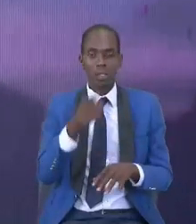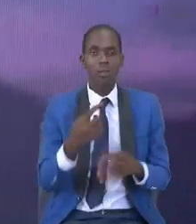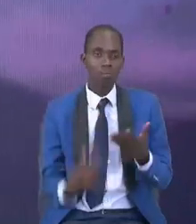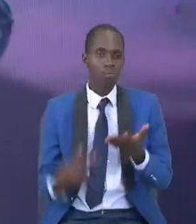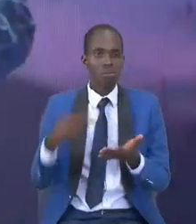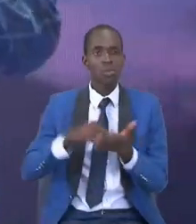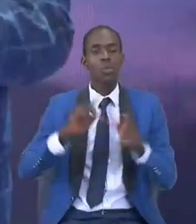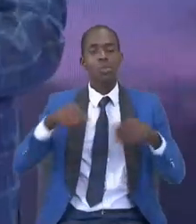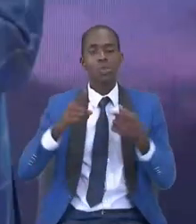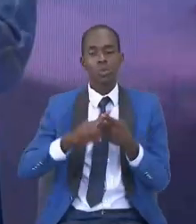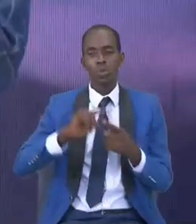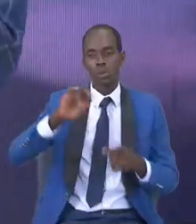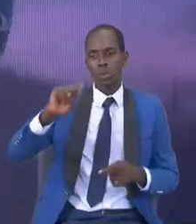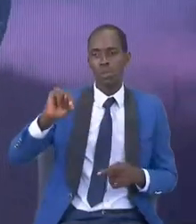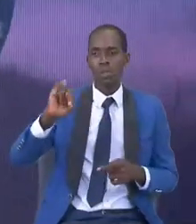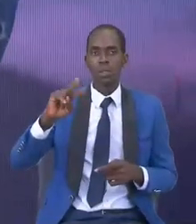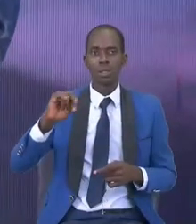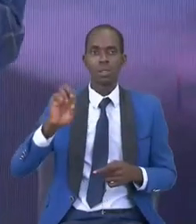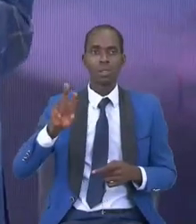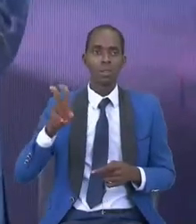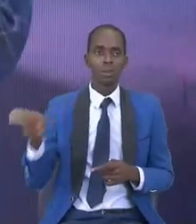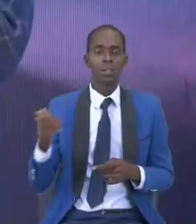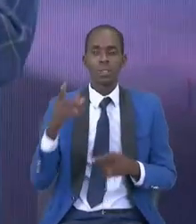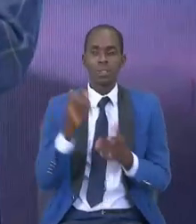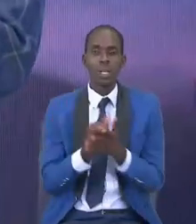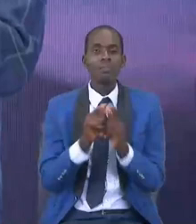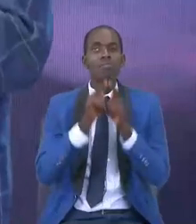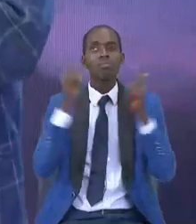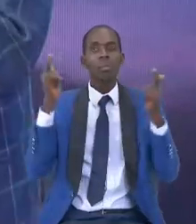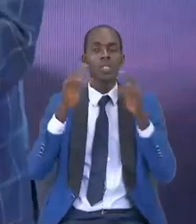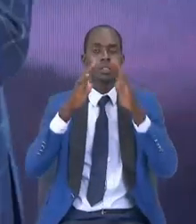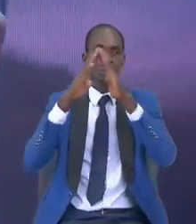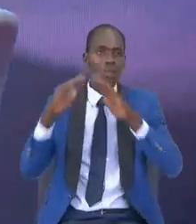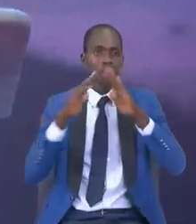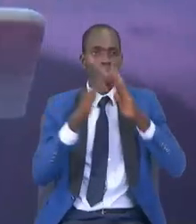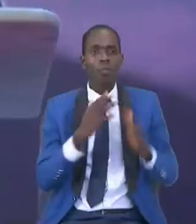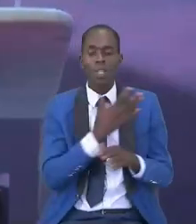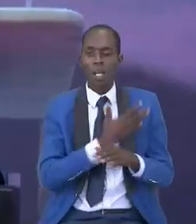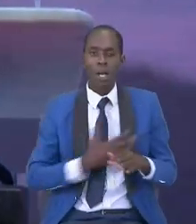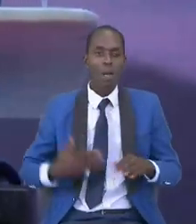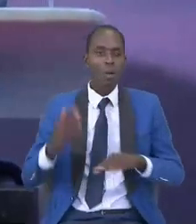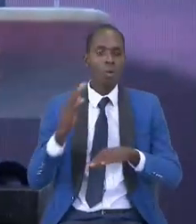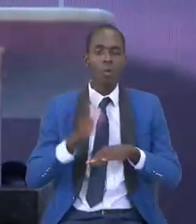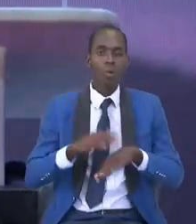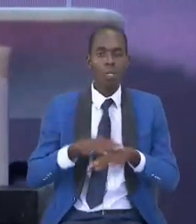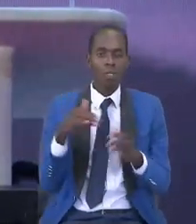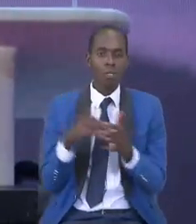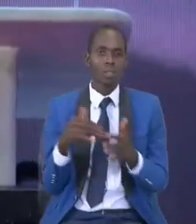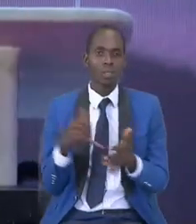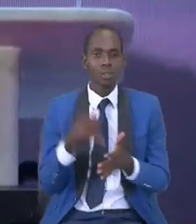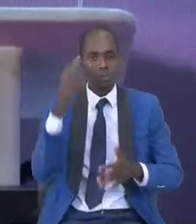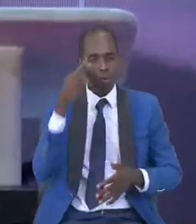Jonas, lève-toi, va à Ninive, la grande ville, et crie contre elle, car sa